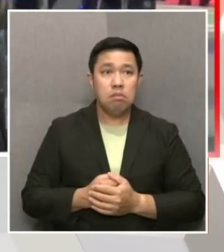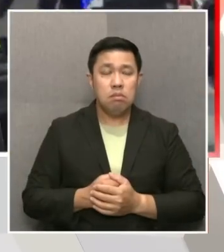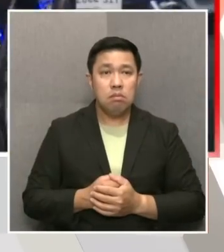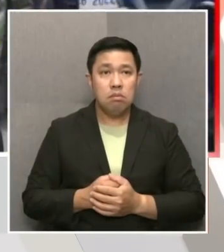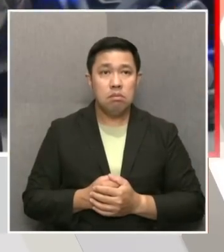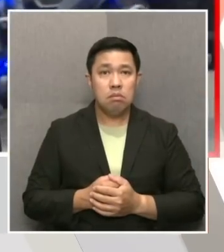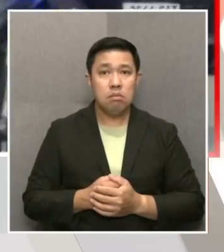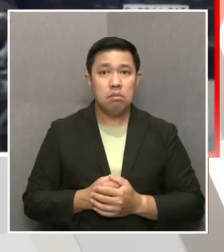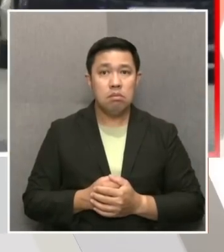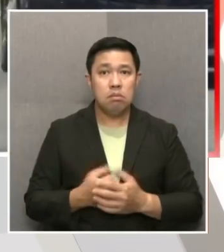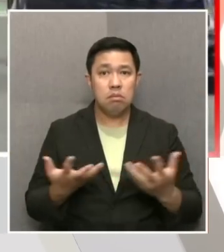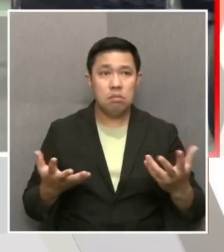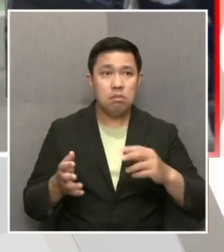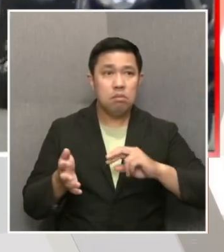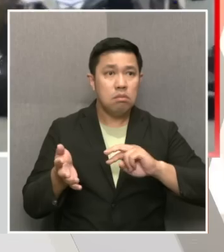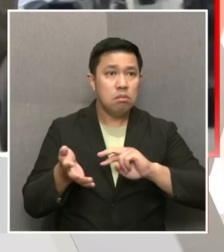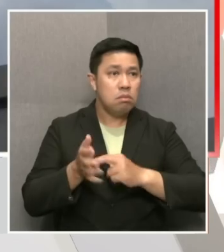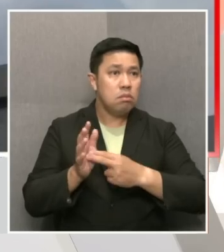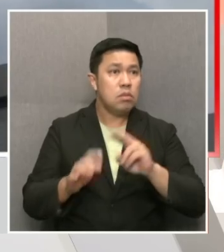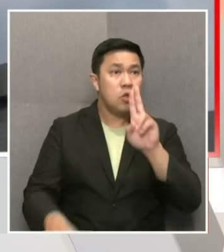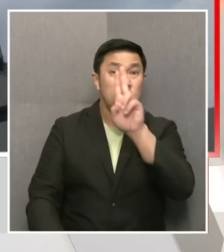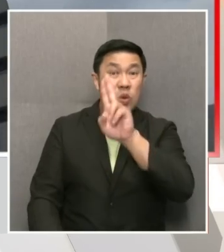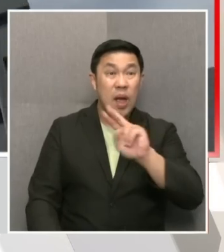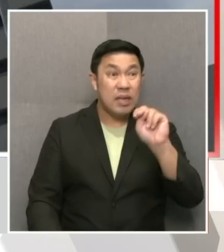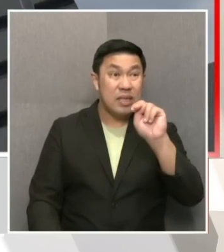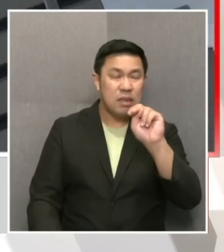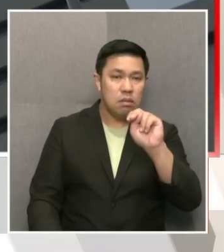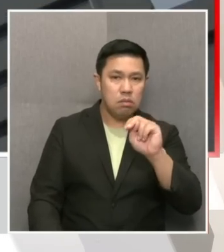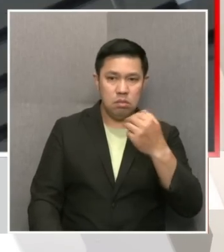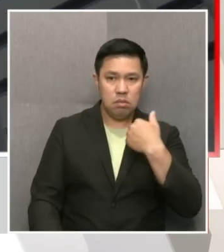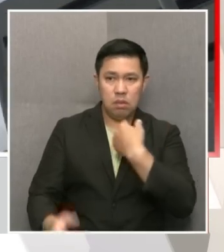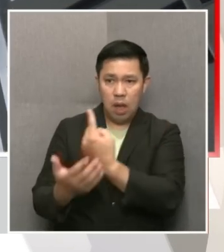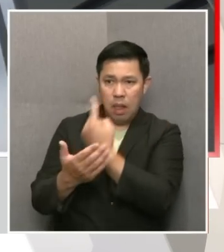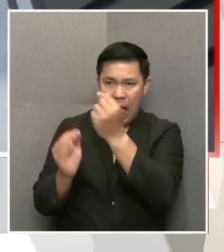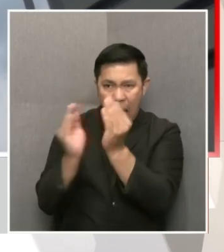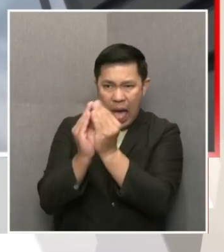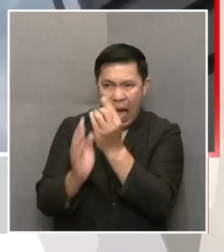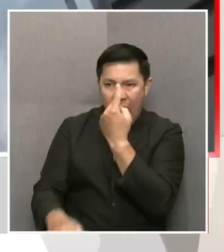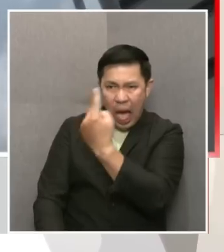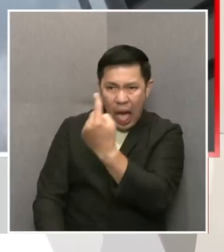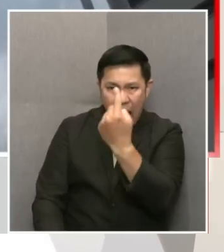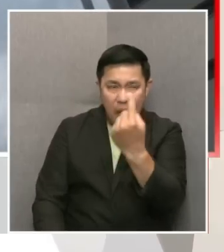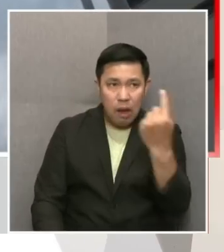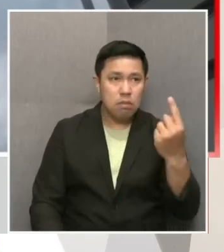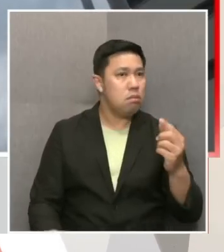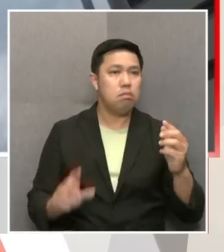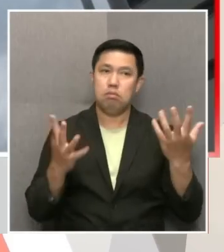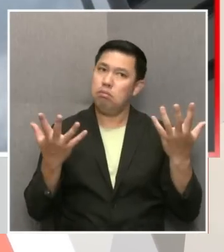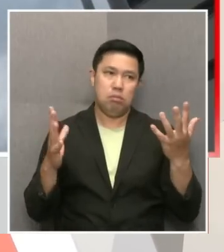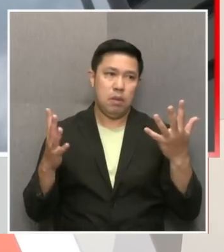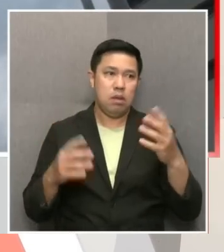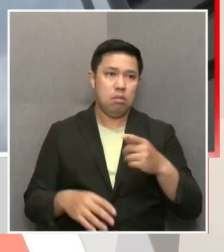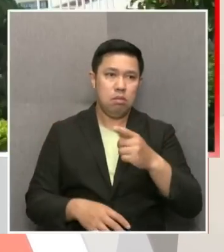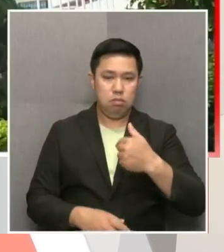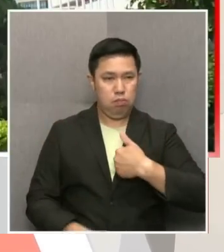างการนะครับเหมือนกับสหประชาชาติทุกประเทศมี1เสียง1คะแนน1โหวตนะครับไม่มีใครสามารถ